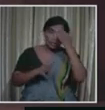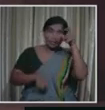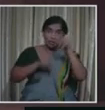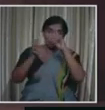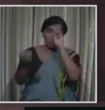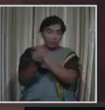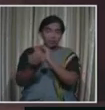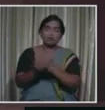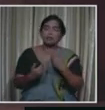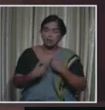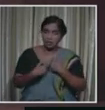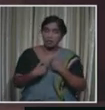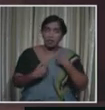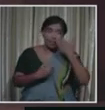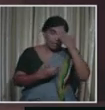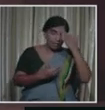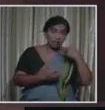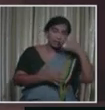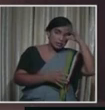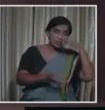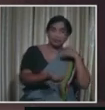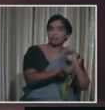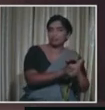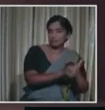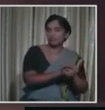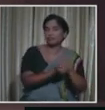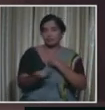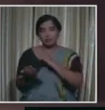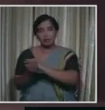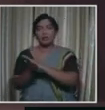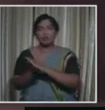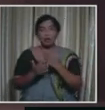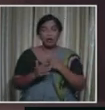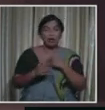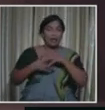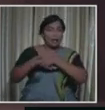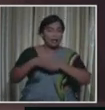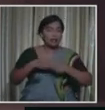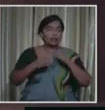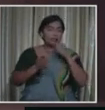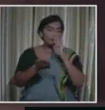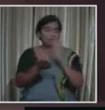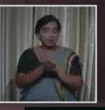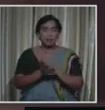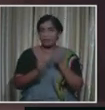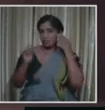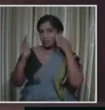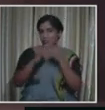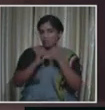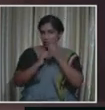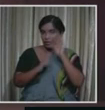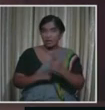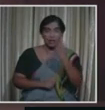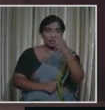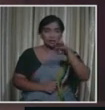kerap api, api demal saudru api single saudru araksa kerap. Api ini lawi jatuh ke samaga ini pun hidup di desa malu jauh parah. Ekda